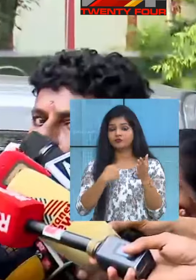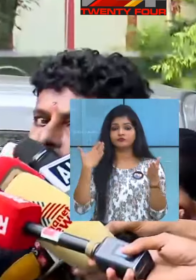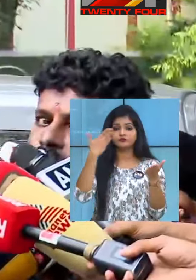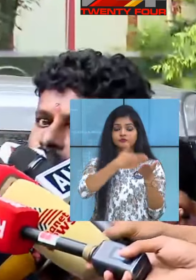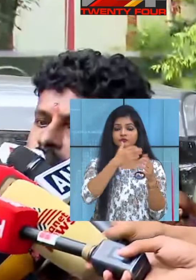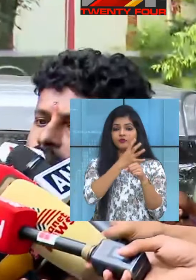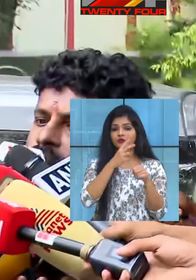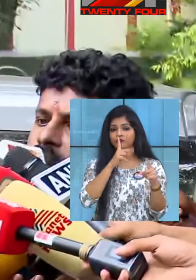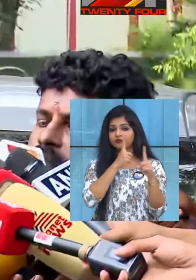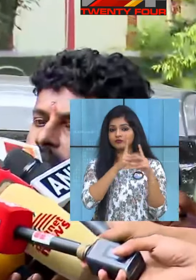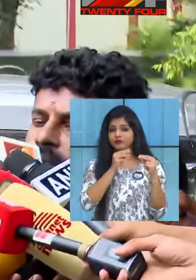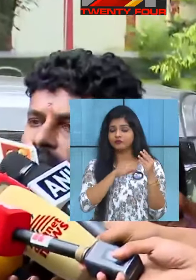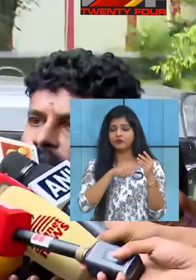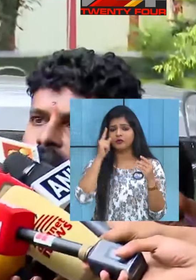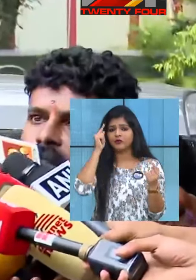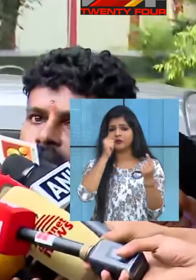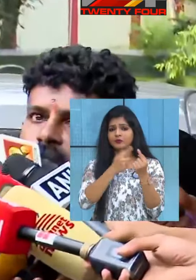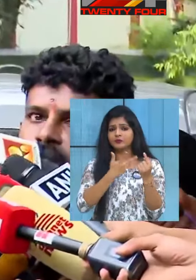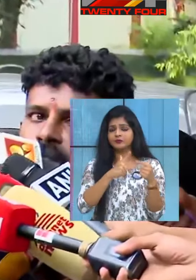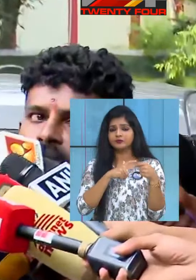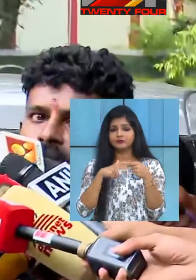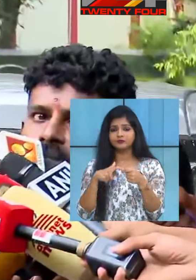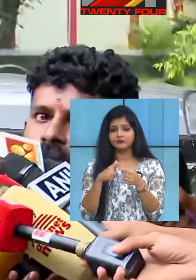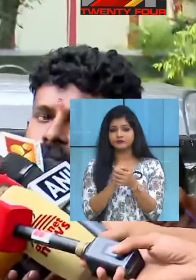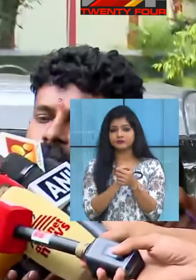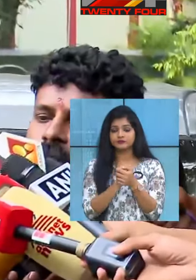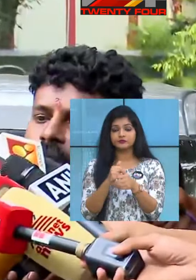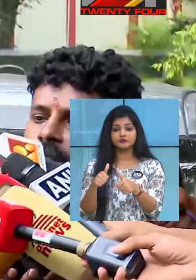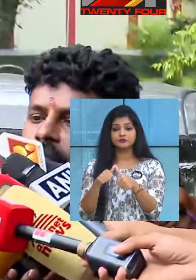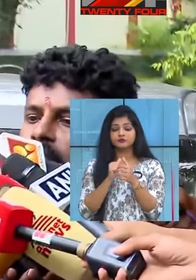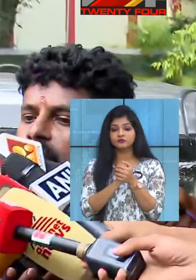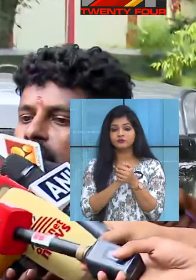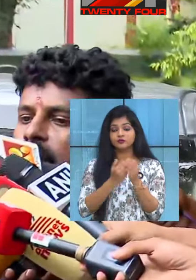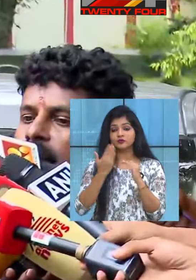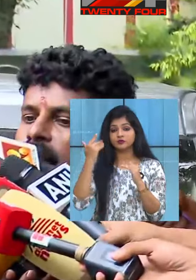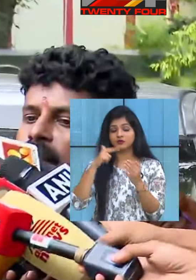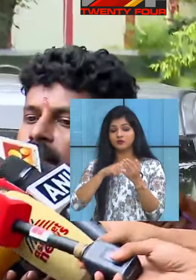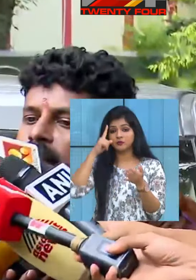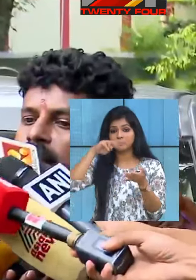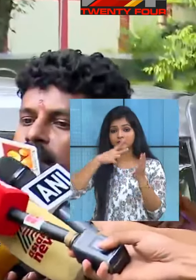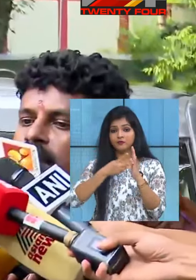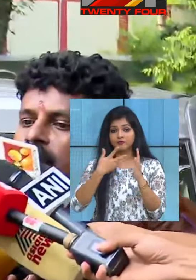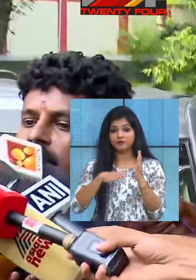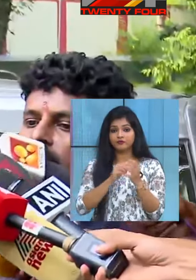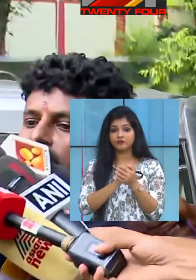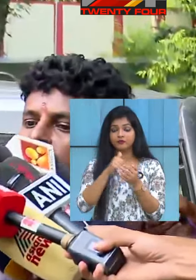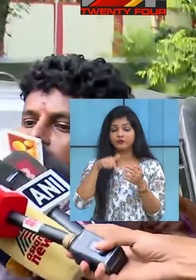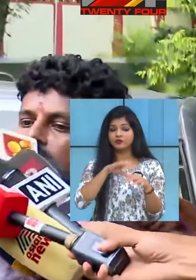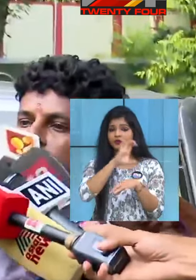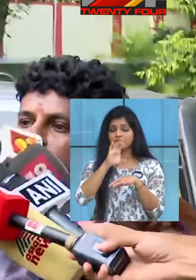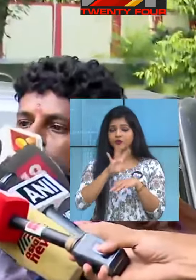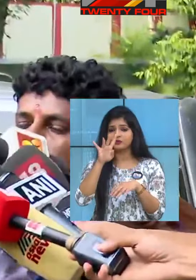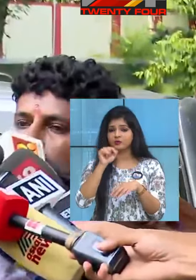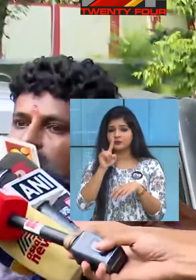കൂടിക്കാഴ്ച എന്താണ് അൻവർ ലക്ഷ്യമിടുന്നത് ഗോകുൽ മുൻകൂട്ടി അനുമതി വാങ്ങി ഇന്ന് വൈകിട്ട് നാല് 15